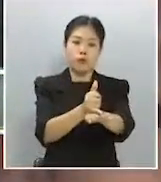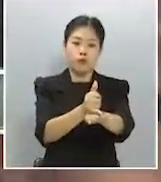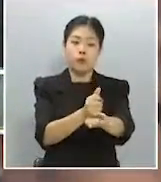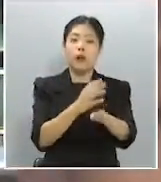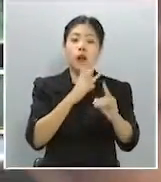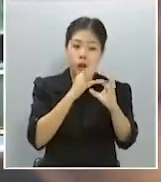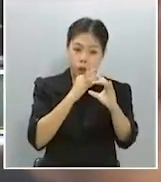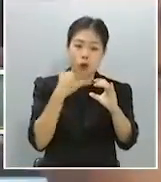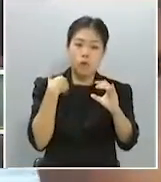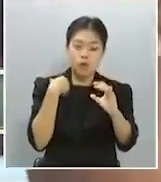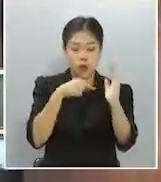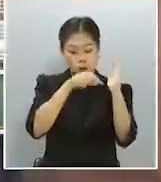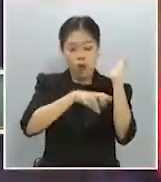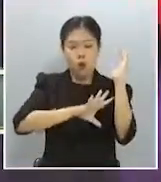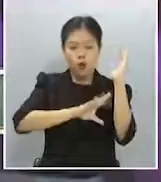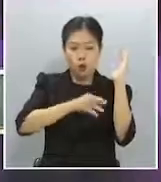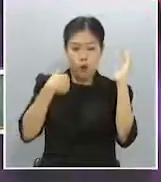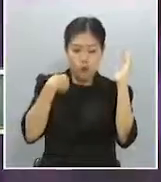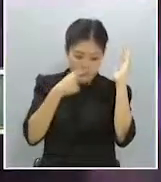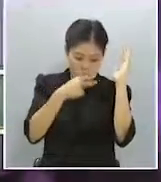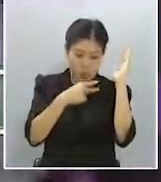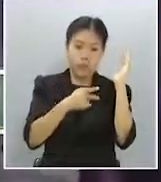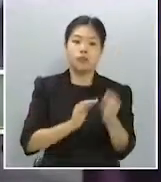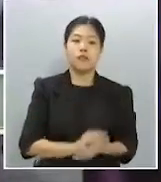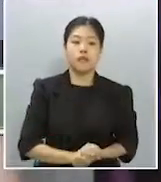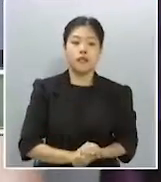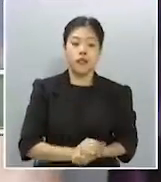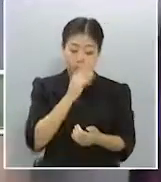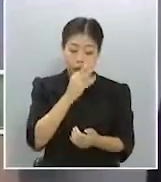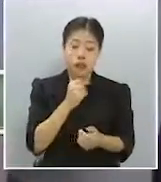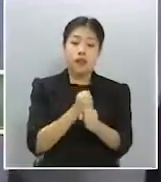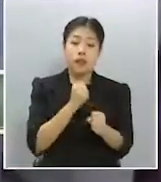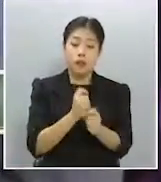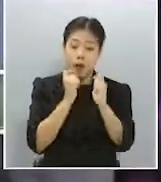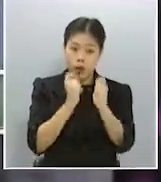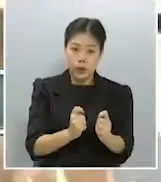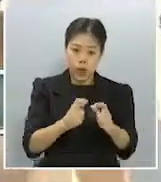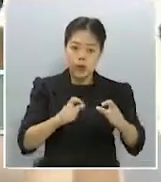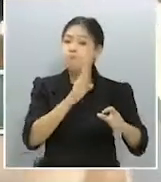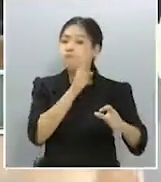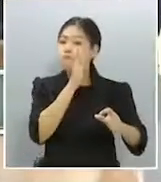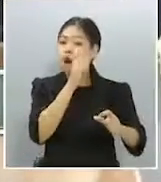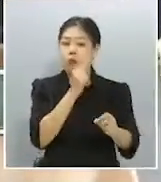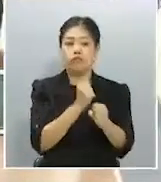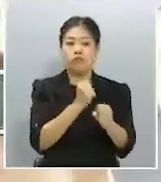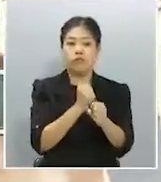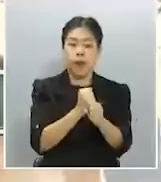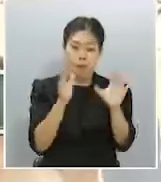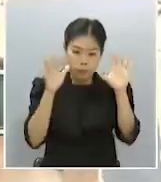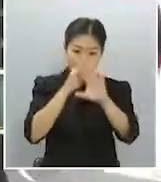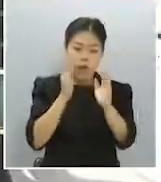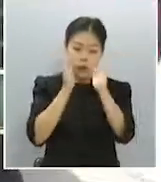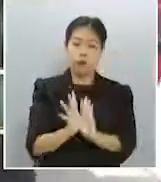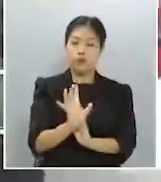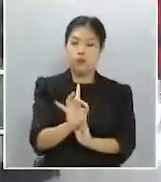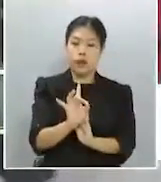องถึงจังหวัดชุมพรจากการตรวจสอบหนังสือเดินทางและหนังสืออนุญาตทำงานพบว่ามีแรงงานปลอมแปลงเอกสารเพื่อตบตาเจ้าหน้าที่จำนวน8ค